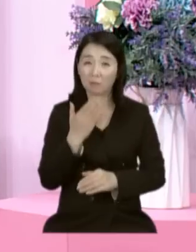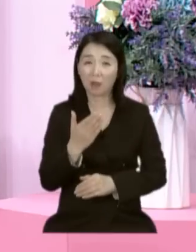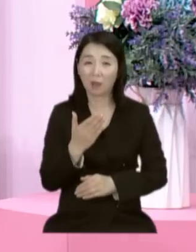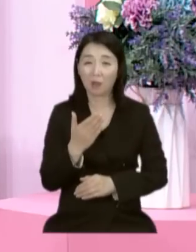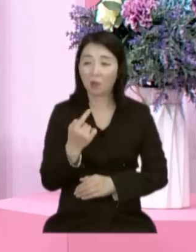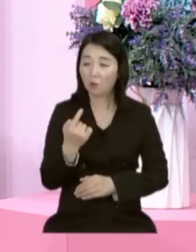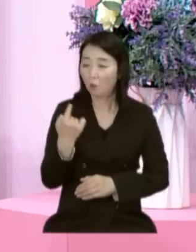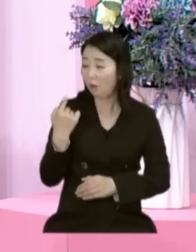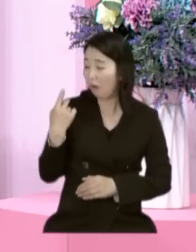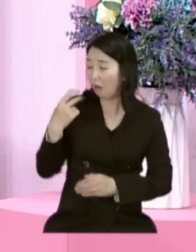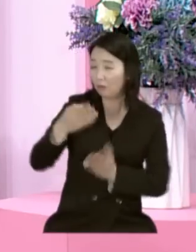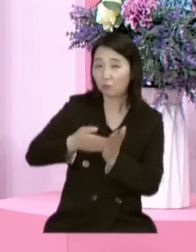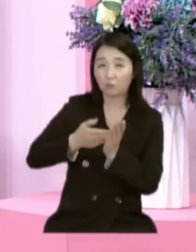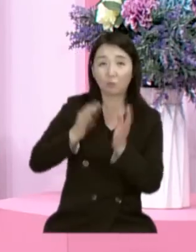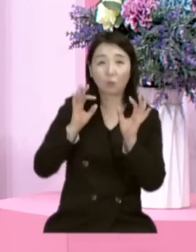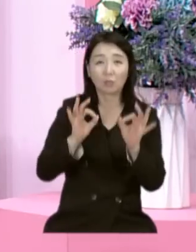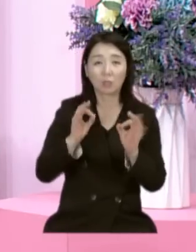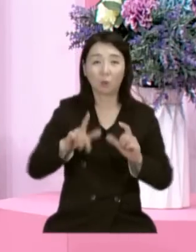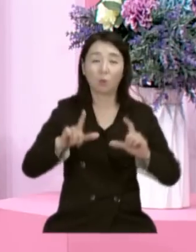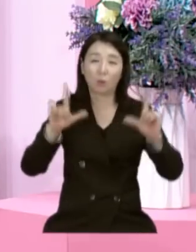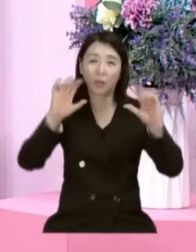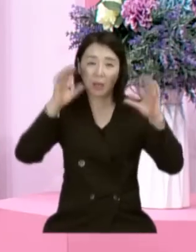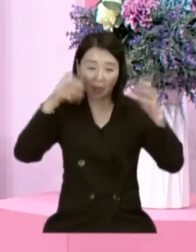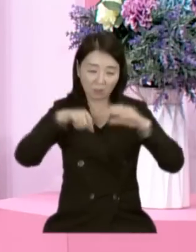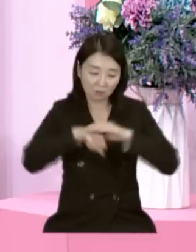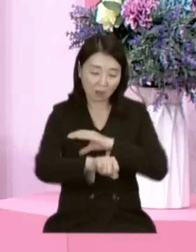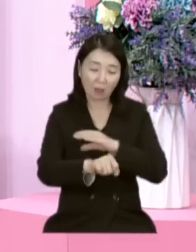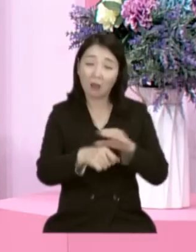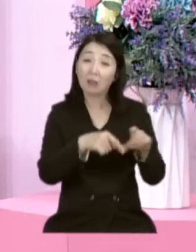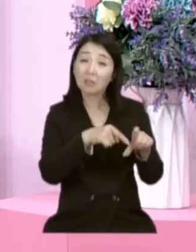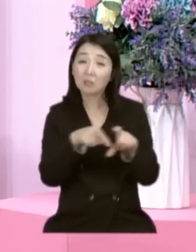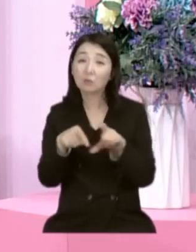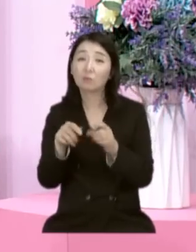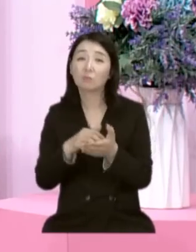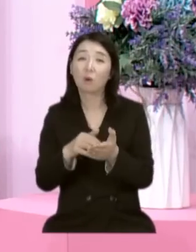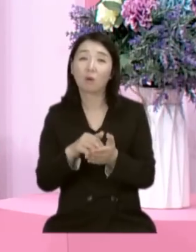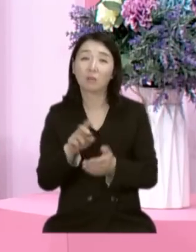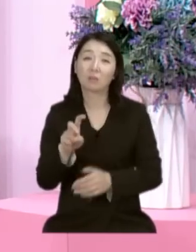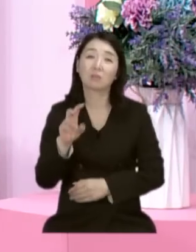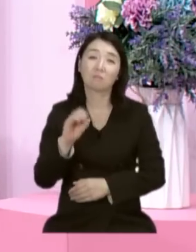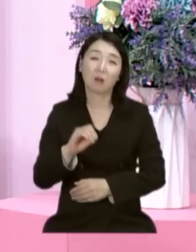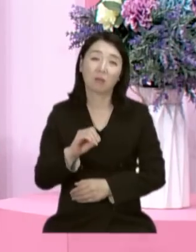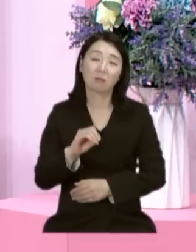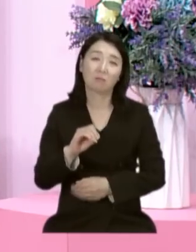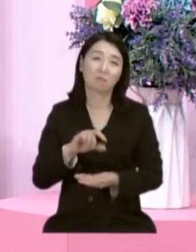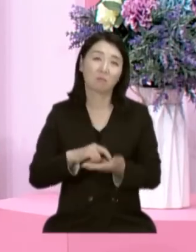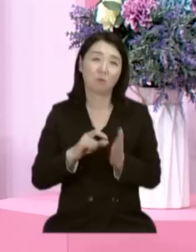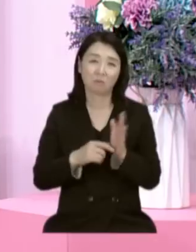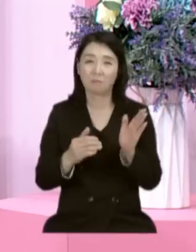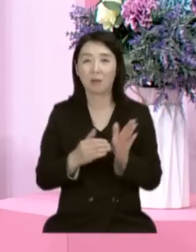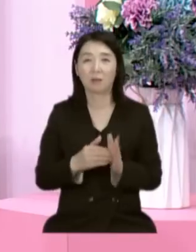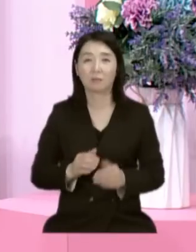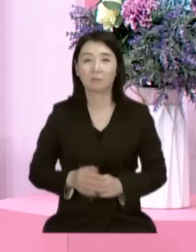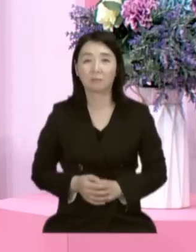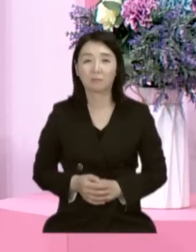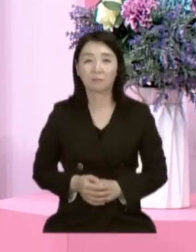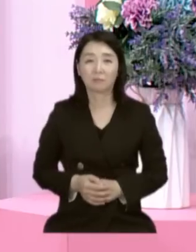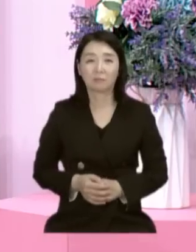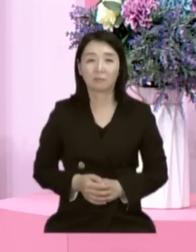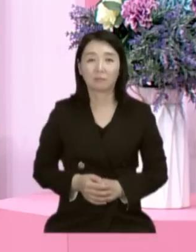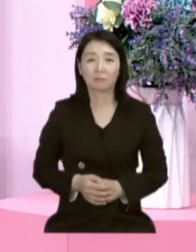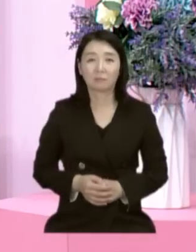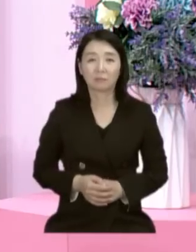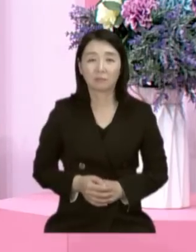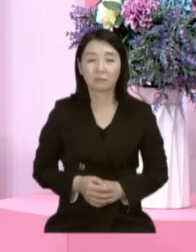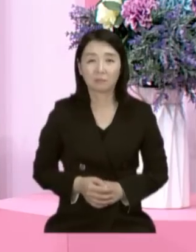뉴스 들으니까 뭐 금년 출산 인구가 20만 명 정도밖에 안 될 거라고 하더라고요. 저희들